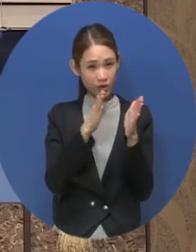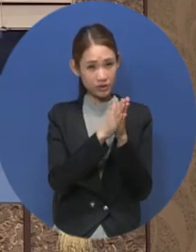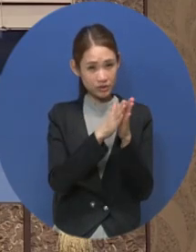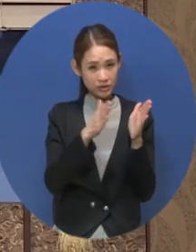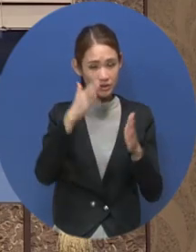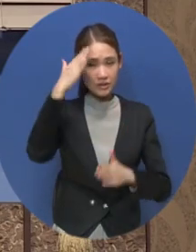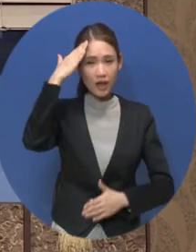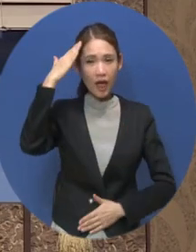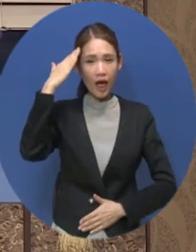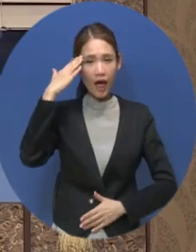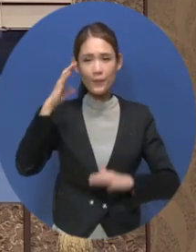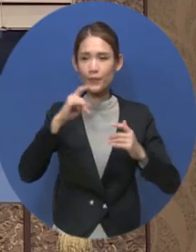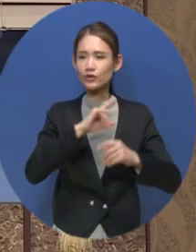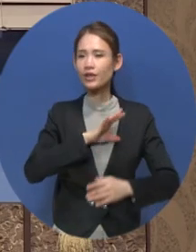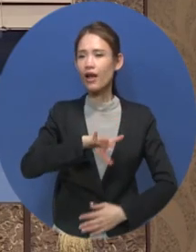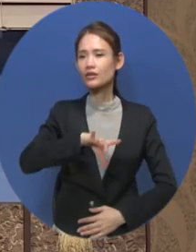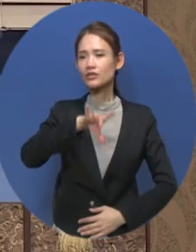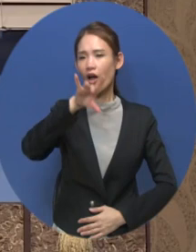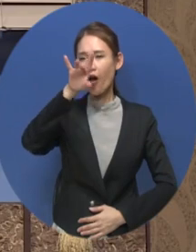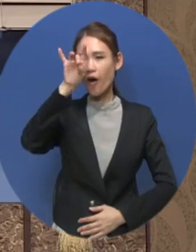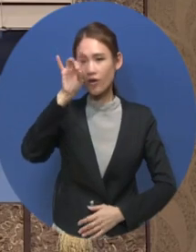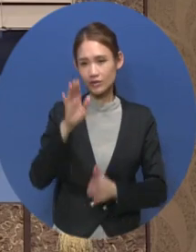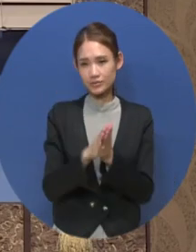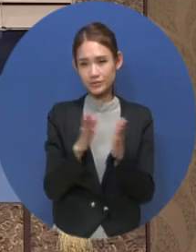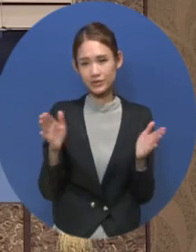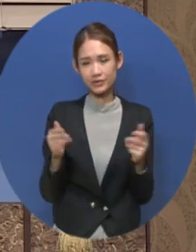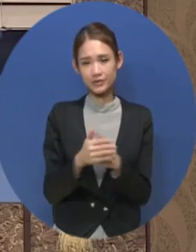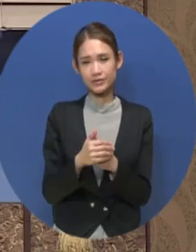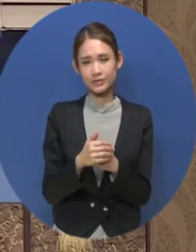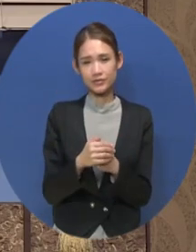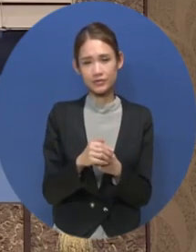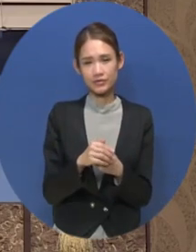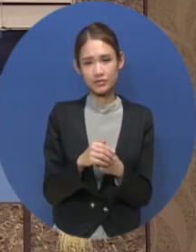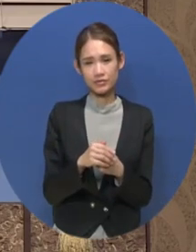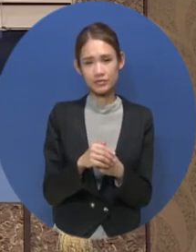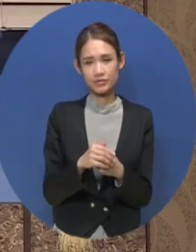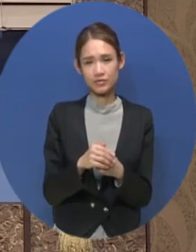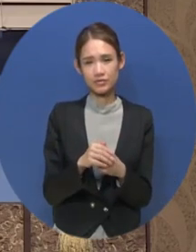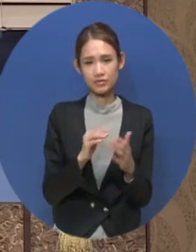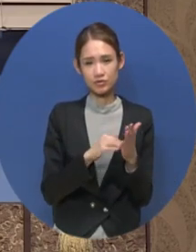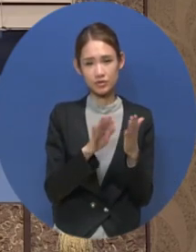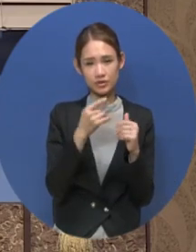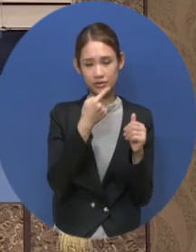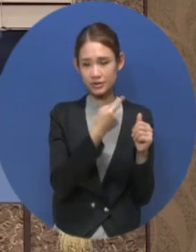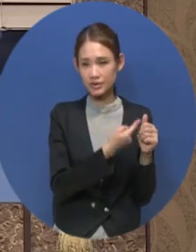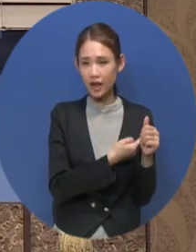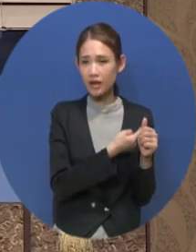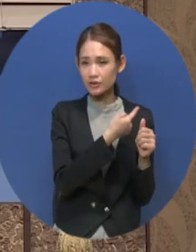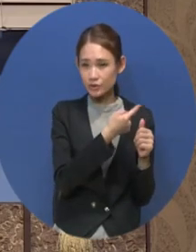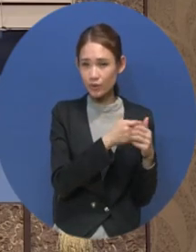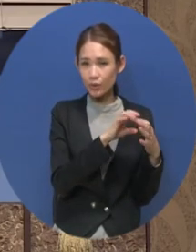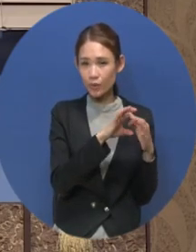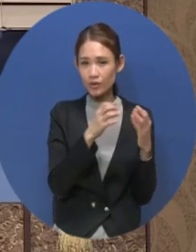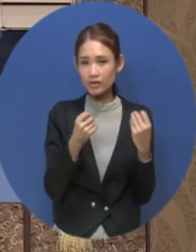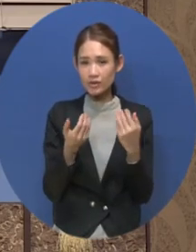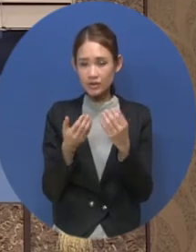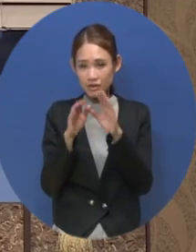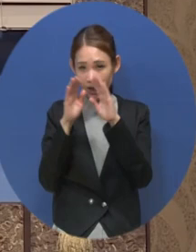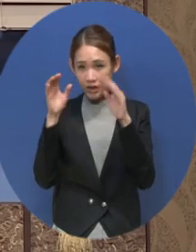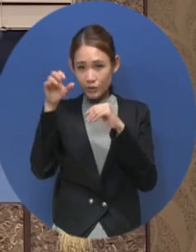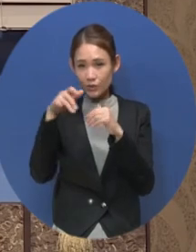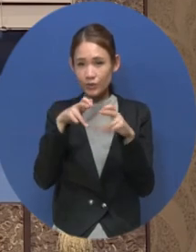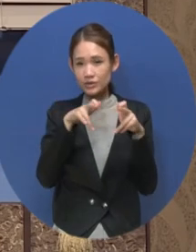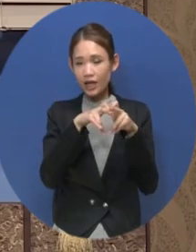건 대한민국이 최초였고요. 네. 네. 그 다음에 이제 이후에 자연스럽게 예. 올림픽을 개최하는